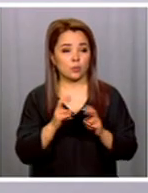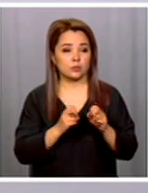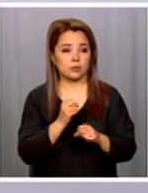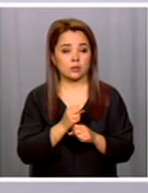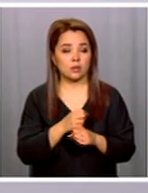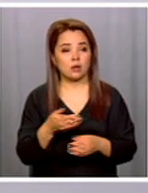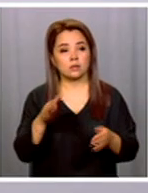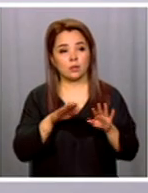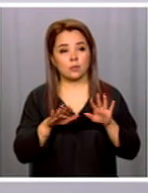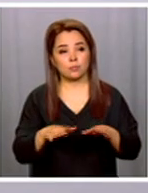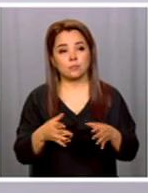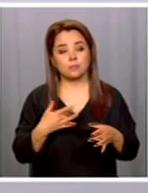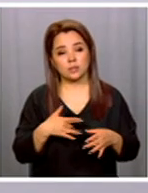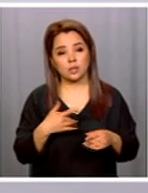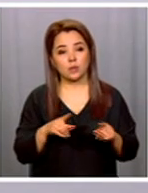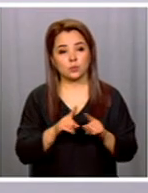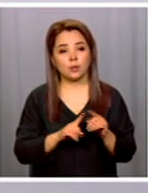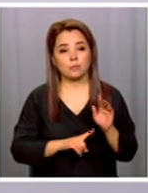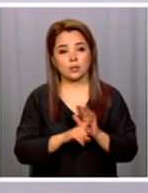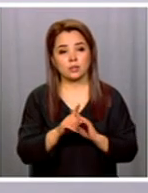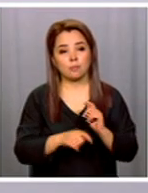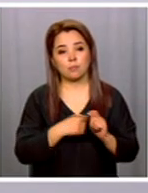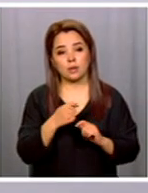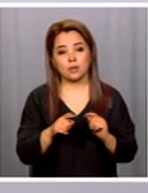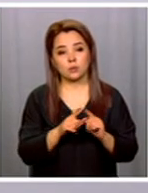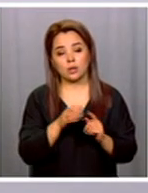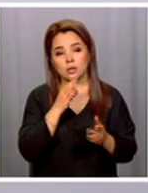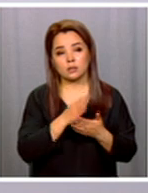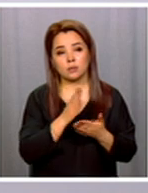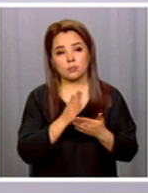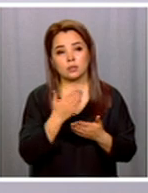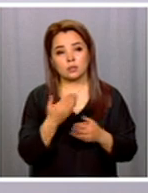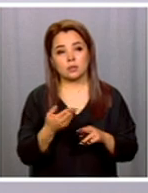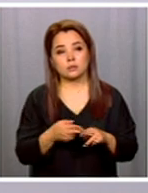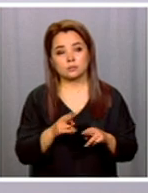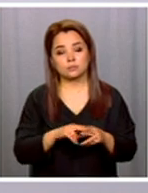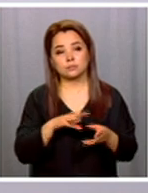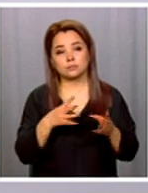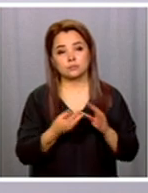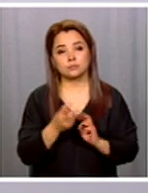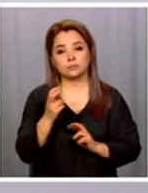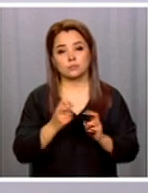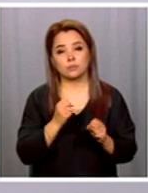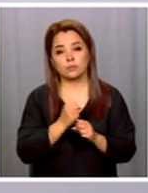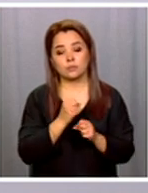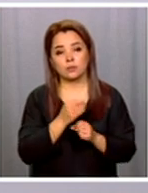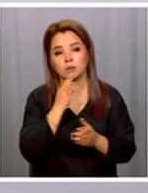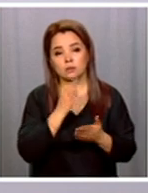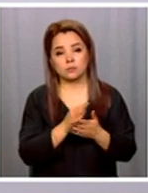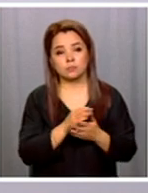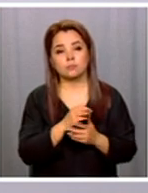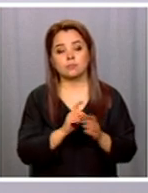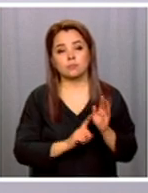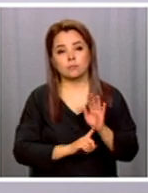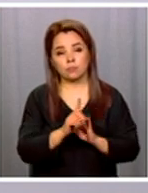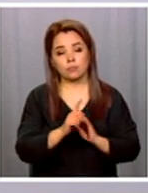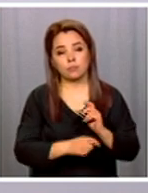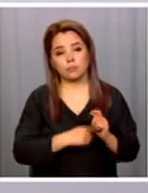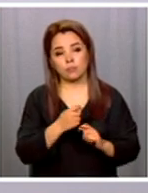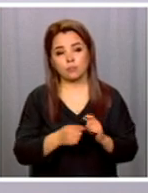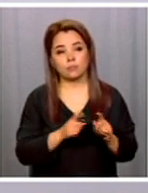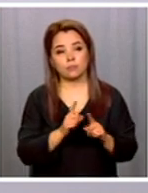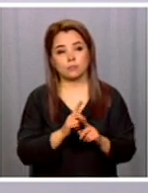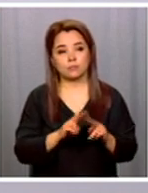жыныстары мен минералдар, олар бастапқы материалдарды құрайды. Яғни жалпы өңдеуші өнеркәсіп осы бастапқы материалдарды өңдеумен